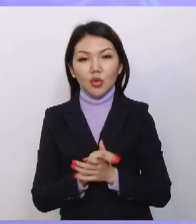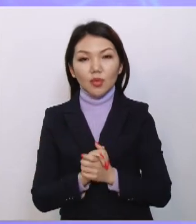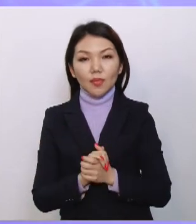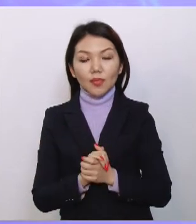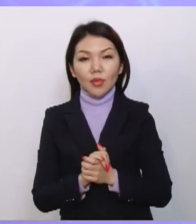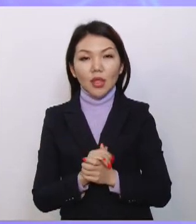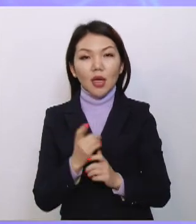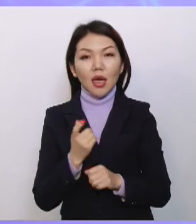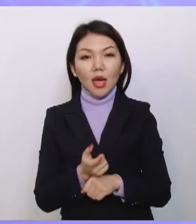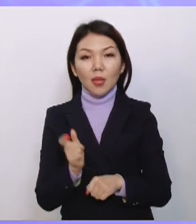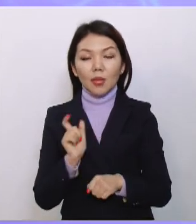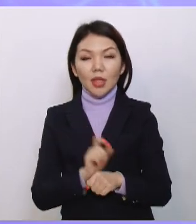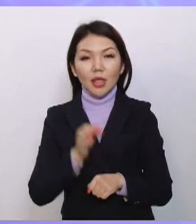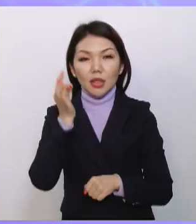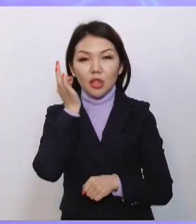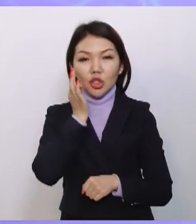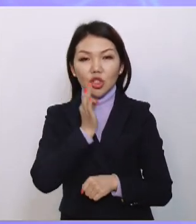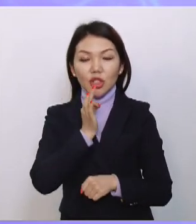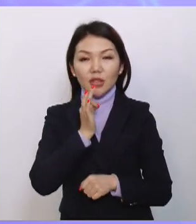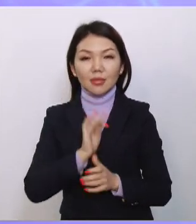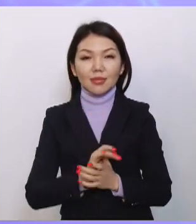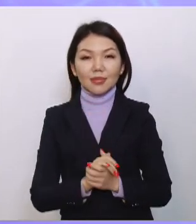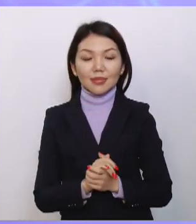Мөмөлөр абдан ширин.